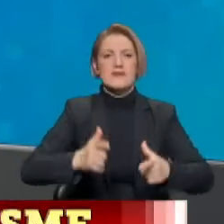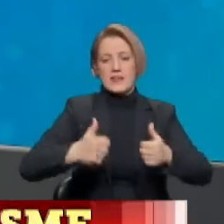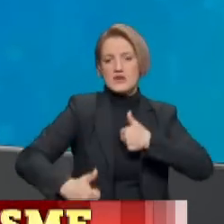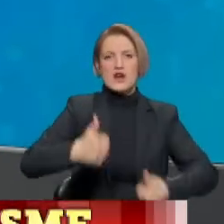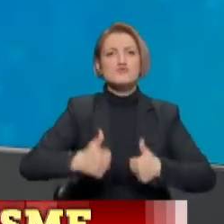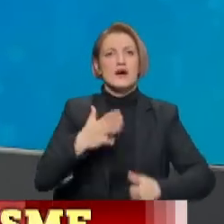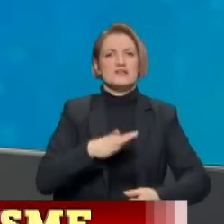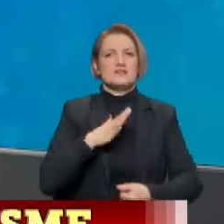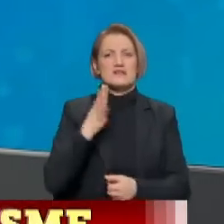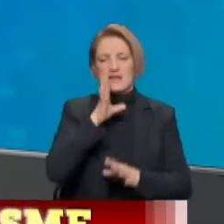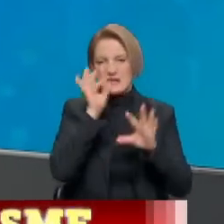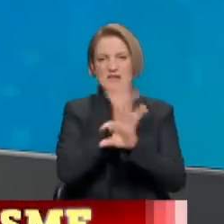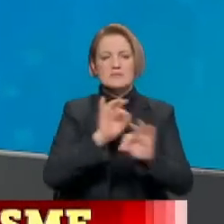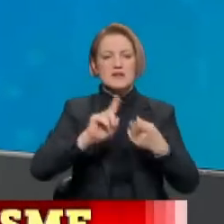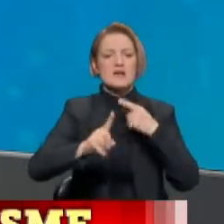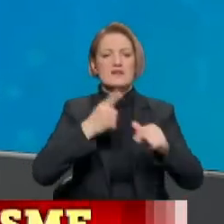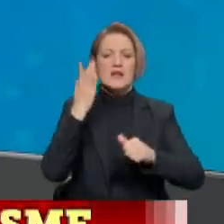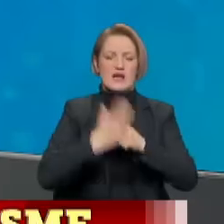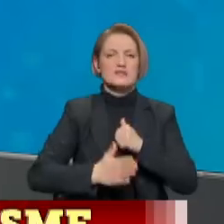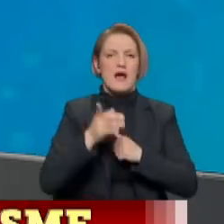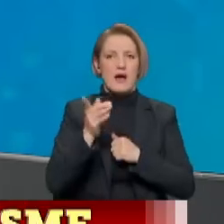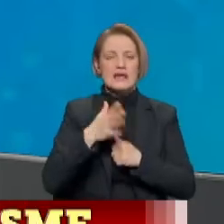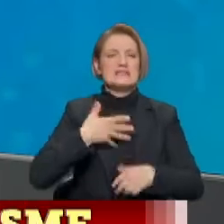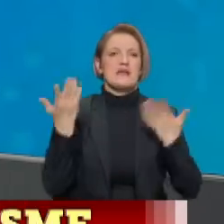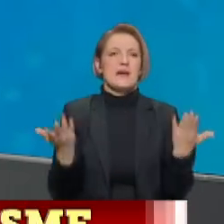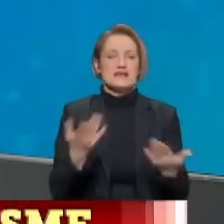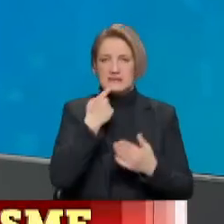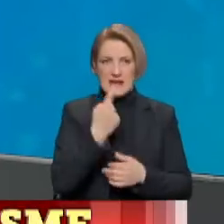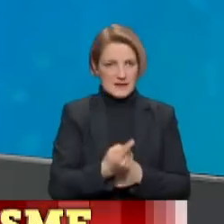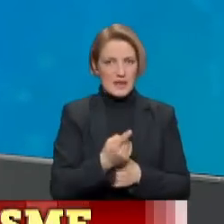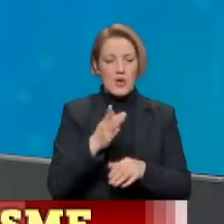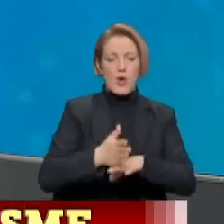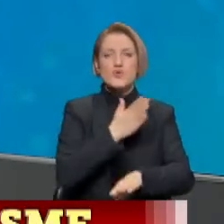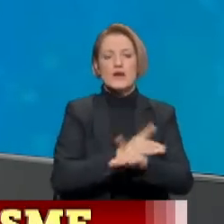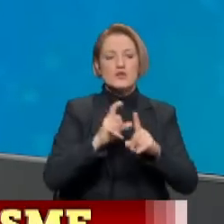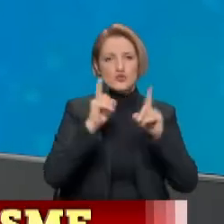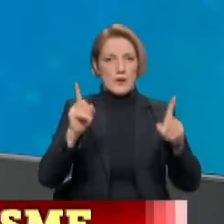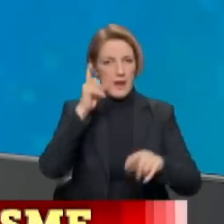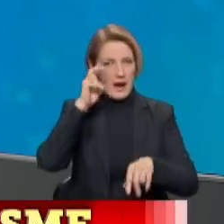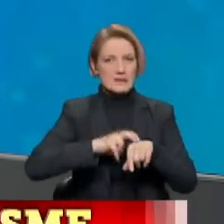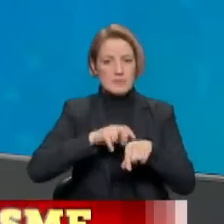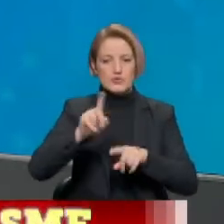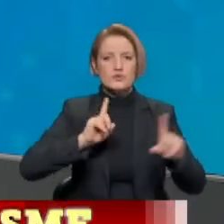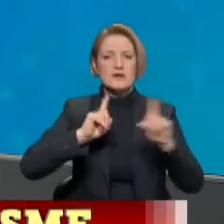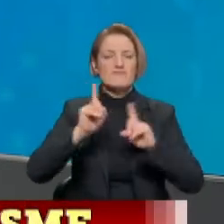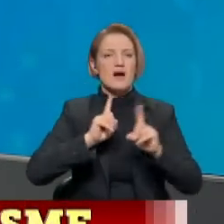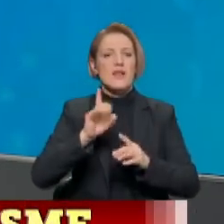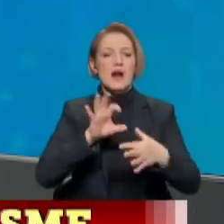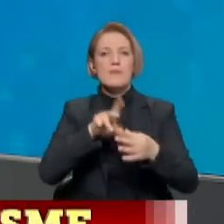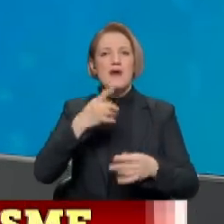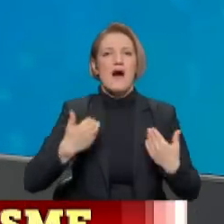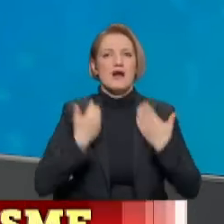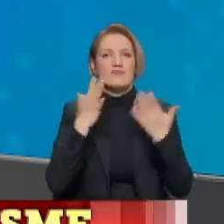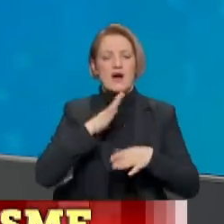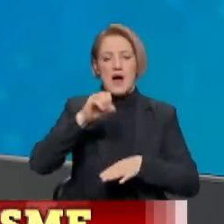yarışmak isteriz. Hani kimseye siyaset yasağı gelsin istemeyiz denilirken. Önceki dönemde hatırlar mısınız, bu davayla ilgili bir hakim vardı.